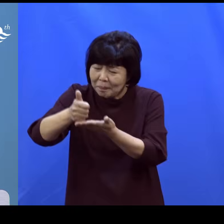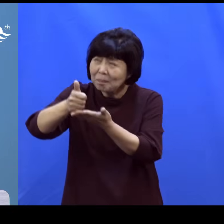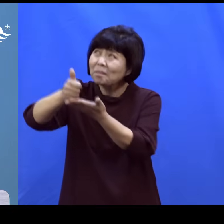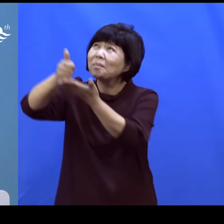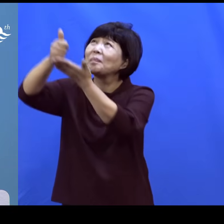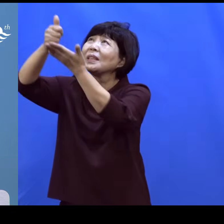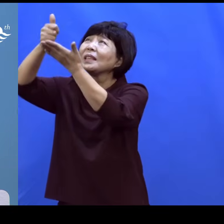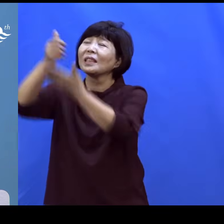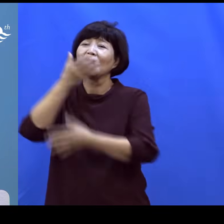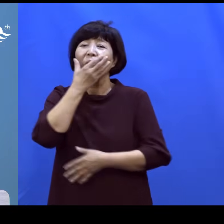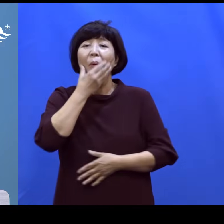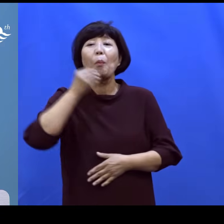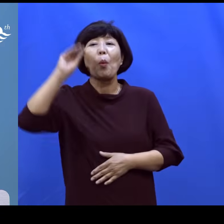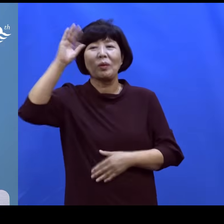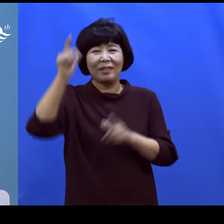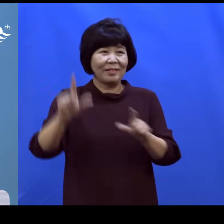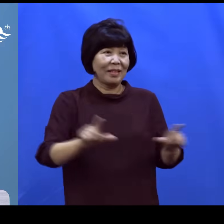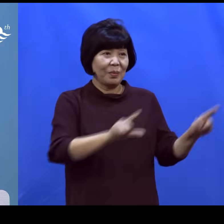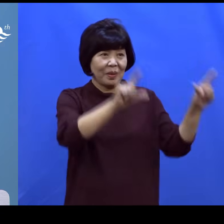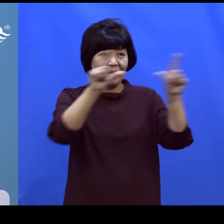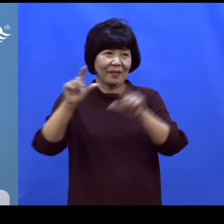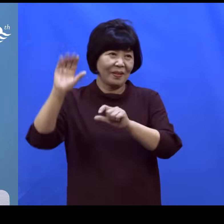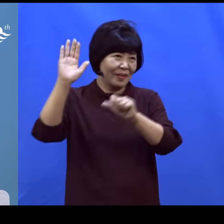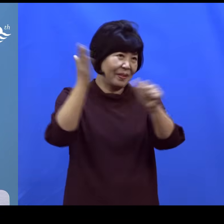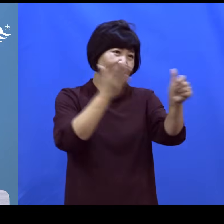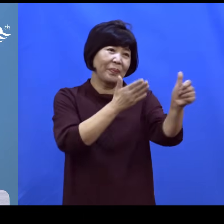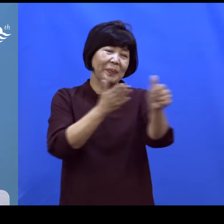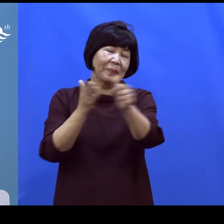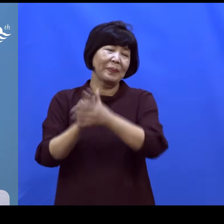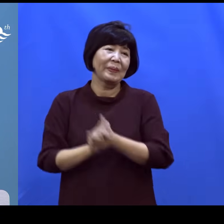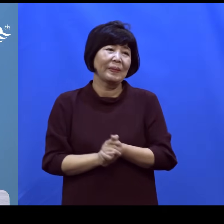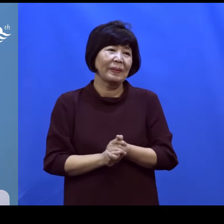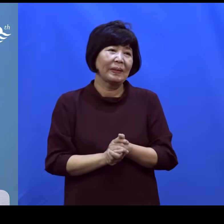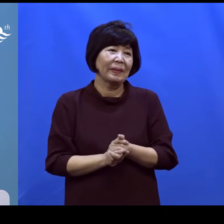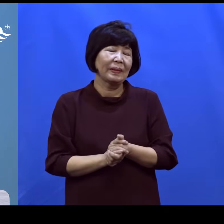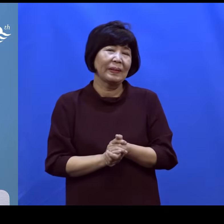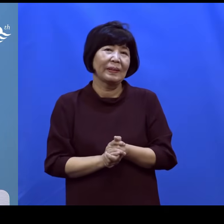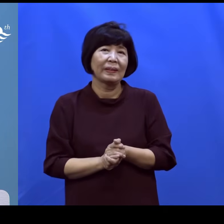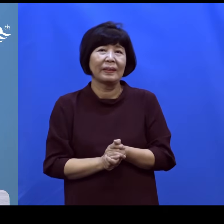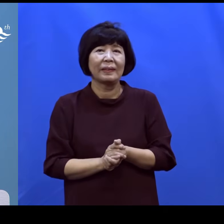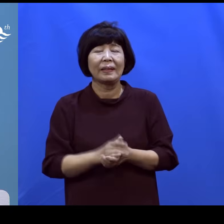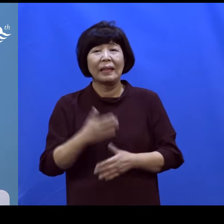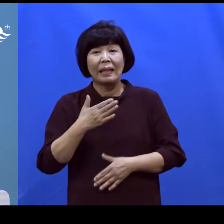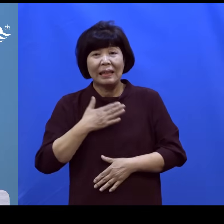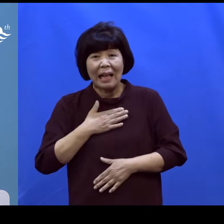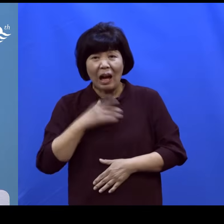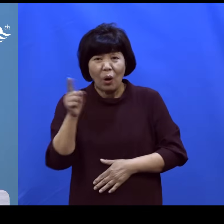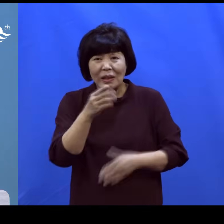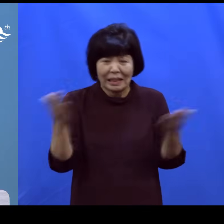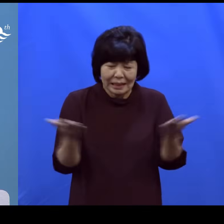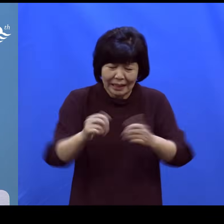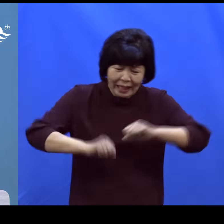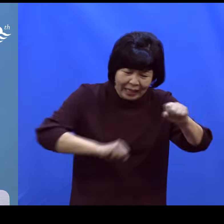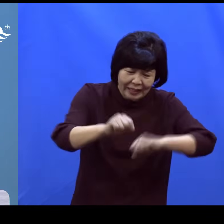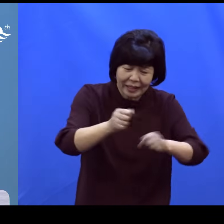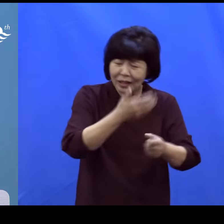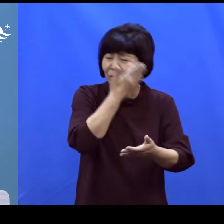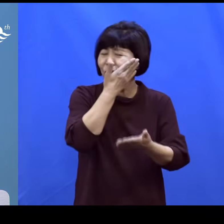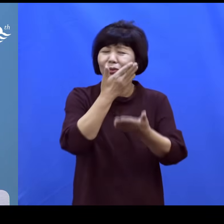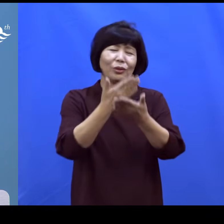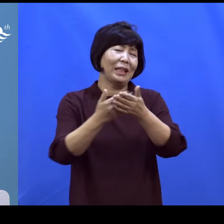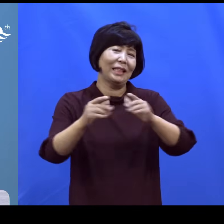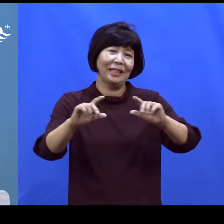줄로 믿습니다. 여러분, 우리의 관심사는 그런 건 뭘까요? 나에게 무슨 일이 일어났는가, 내가 어떤 일을 했는가, 그건 중요하지 않아요.